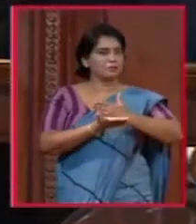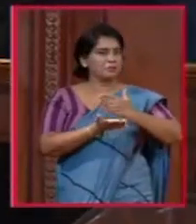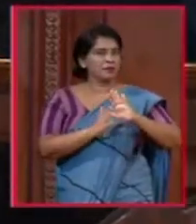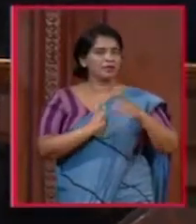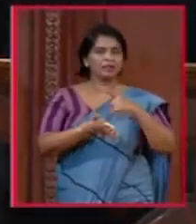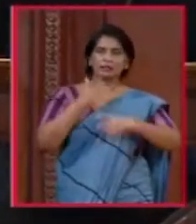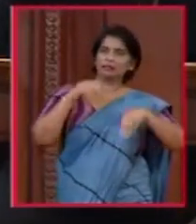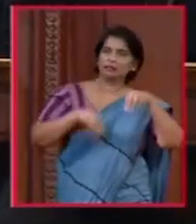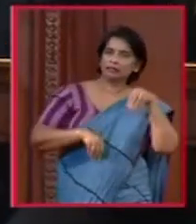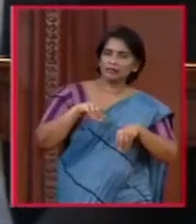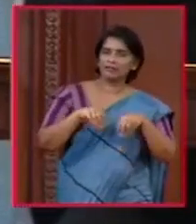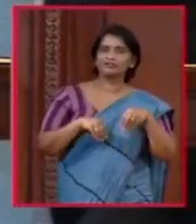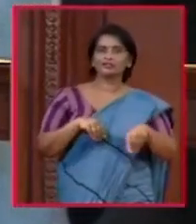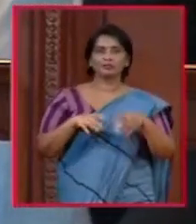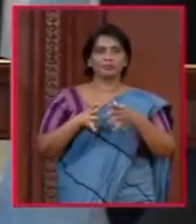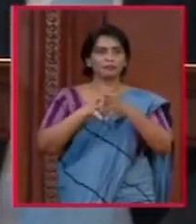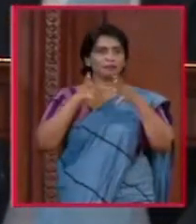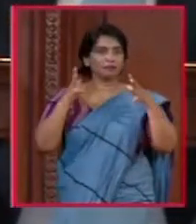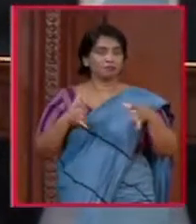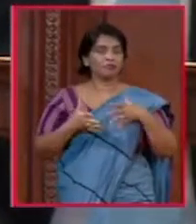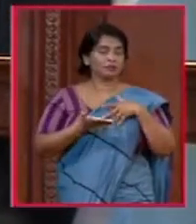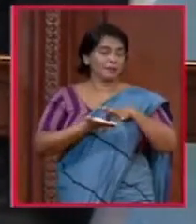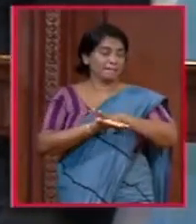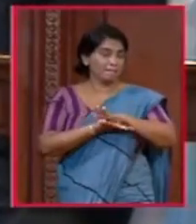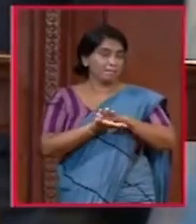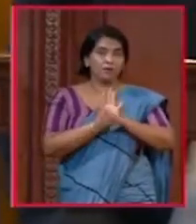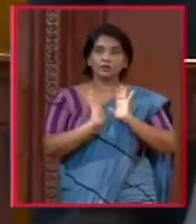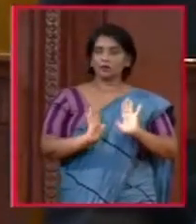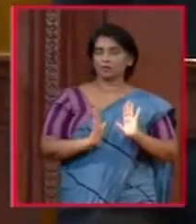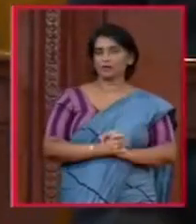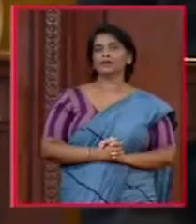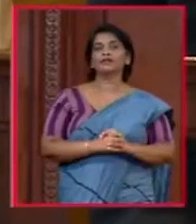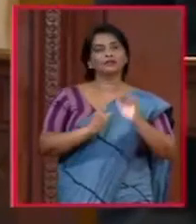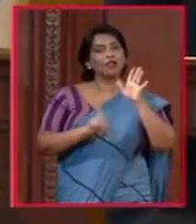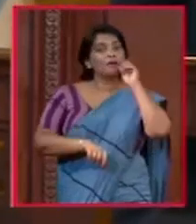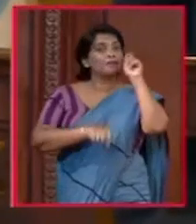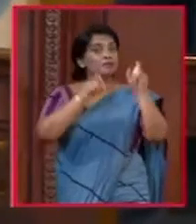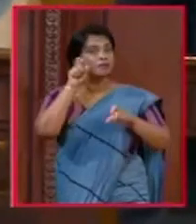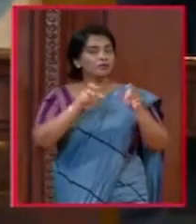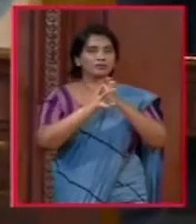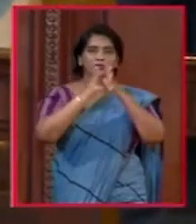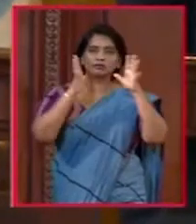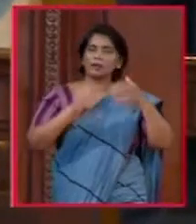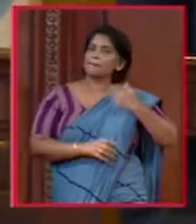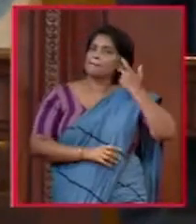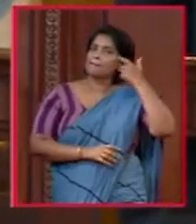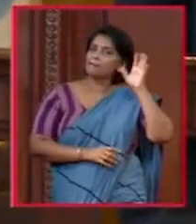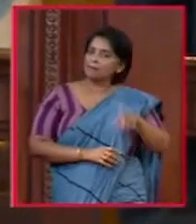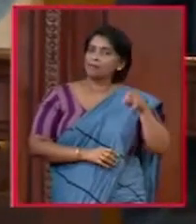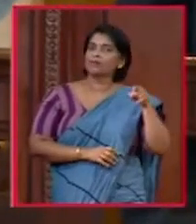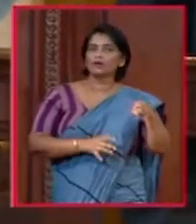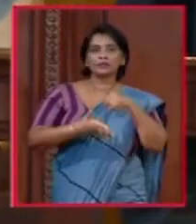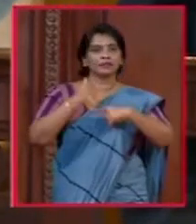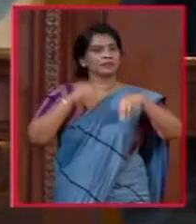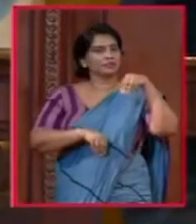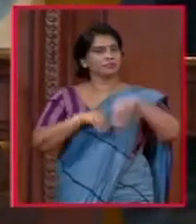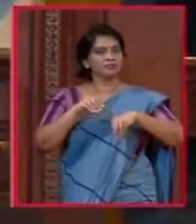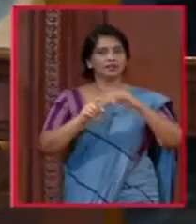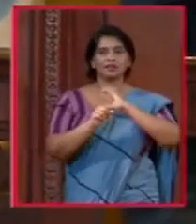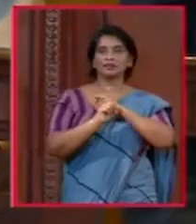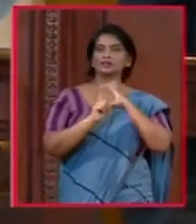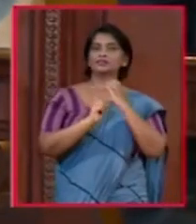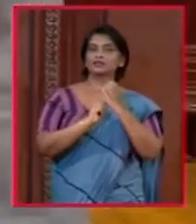අපේ දේශපාලනය මේට වඩා පිරිසිදු විය යුතු ජනතාව විශාල ලෙස අපේක්ෂා කරන යහපත් දේශපාලන